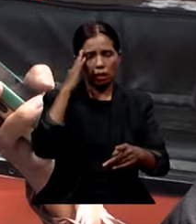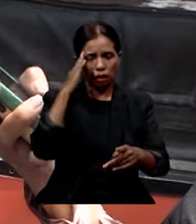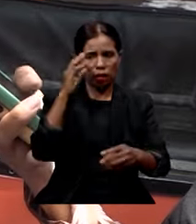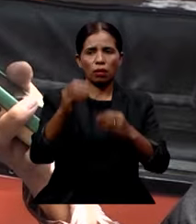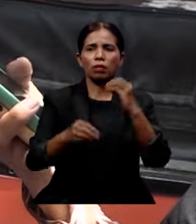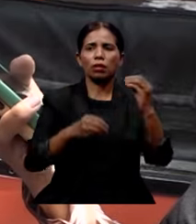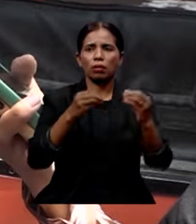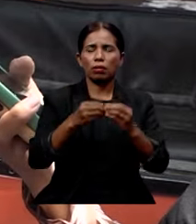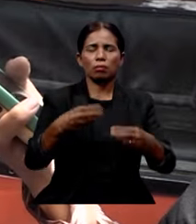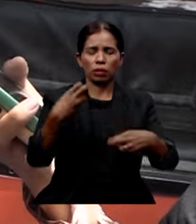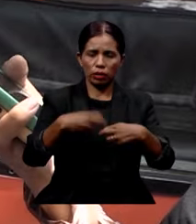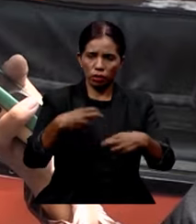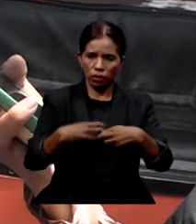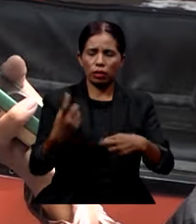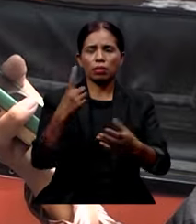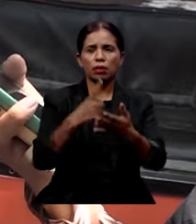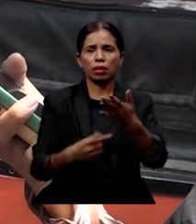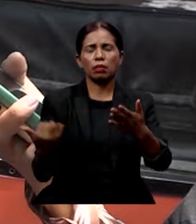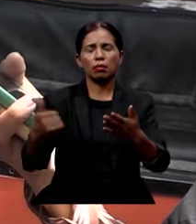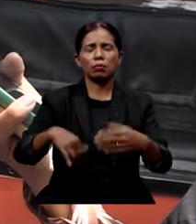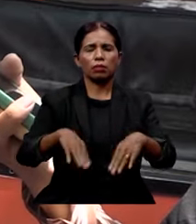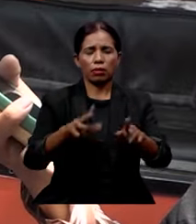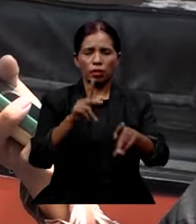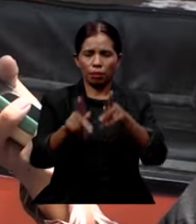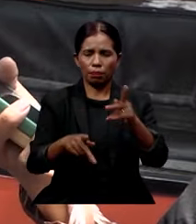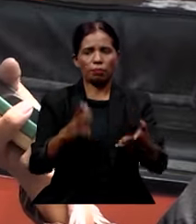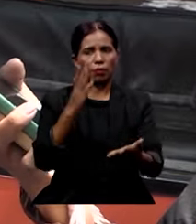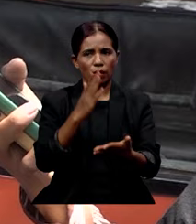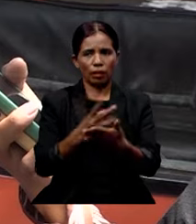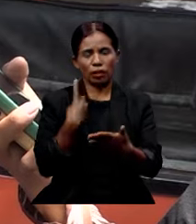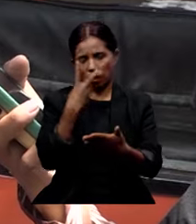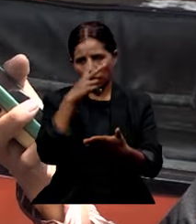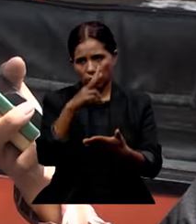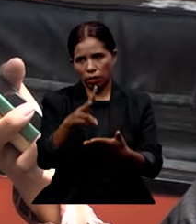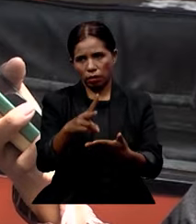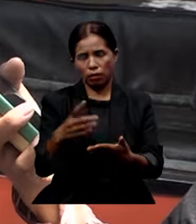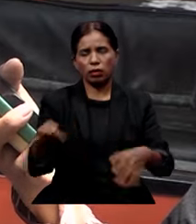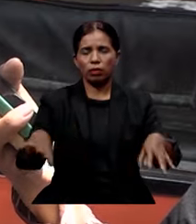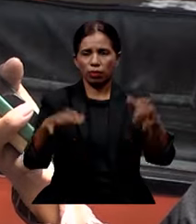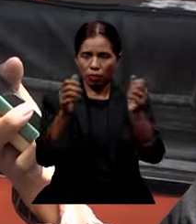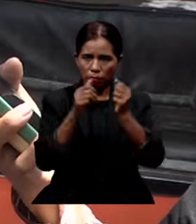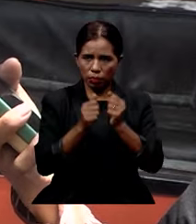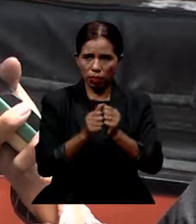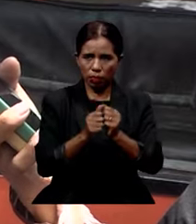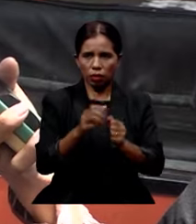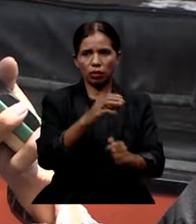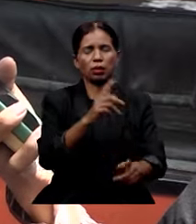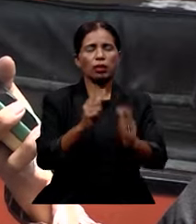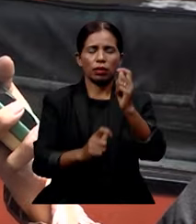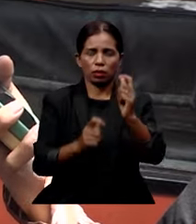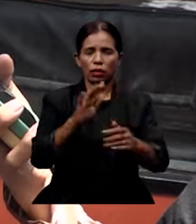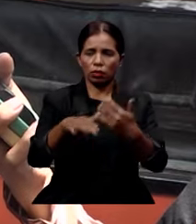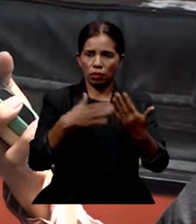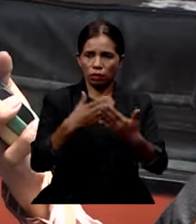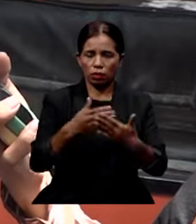kona baya risku sira kona ba saida ma trafik umano kombati ne ita re mos ba ita ne servisu hamotu mos ba ya autor tribunal sira no